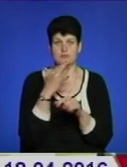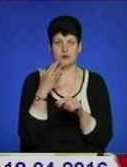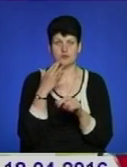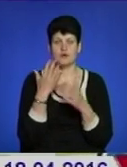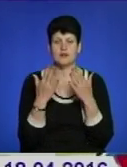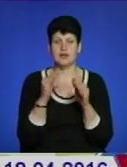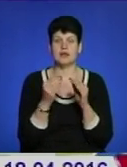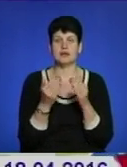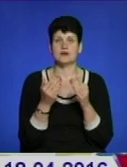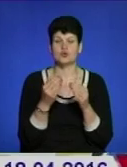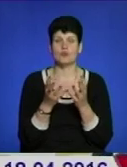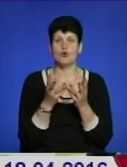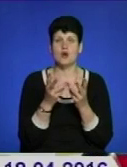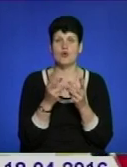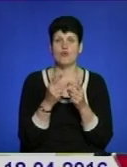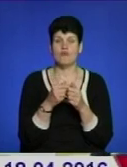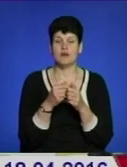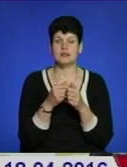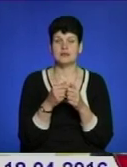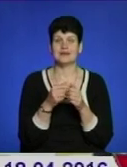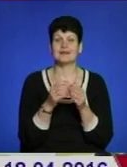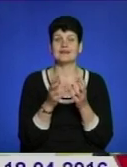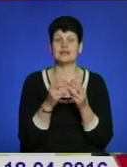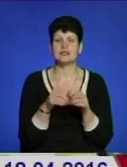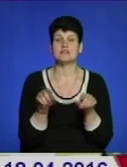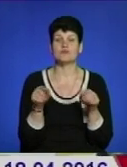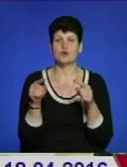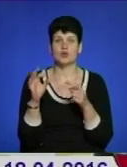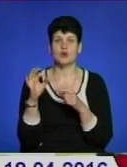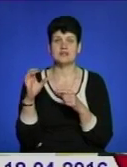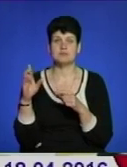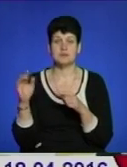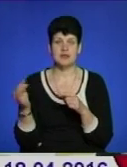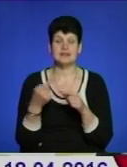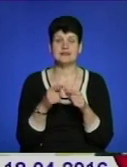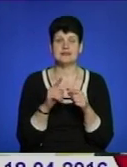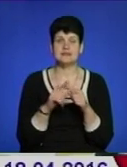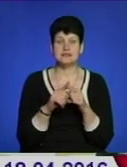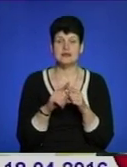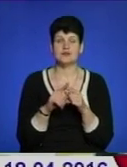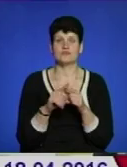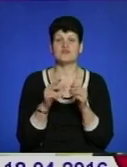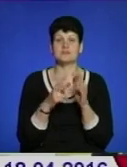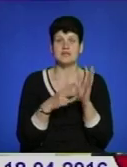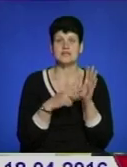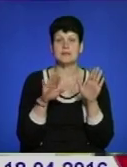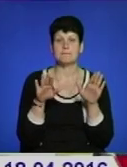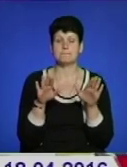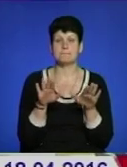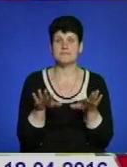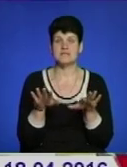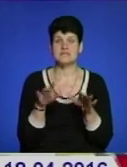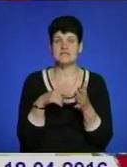якщо порахувати взагалі кількість створених ОСББ за цей період, це виявляється, що в 17 містах України,